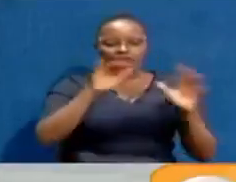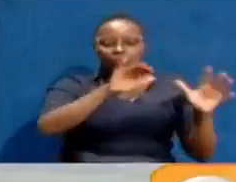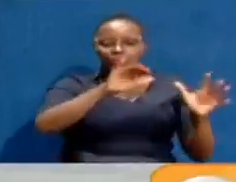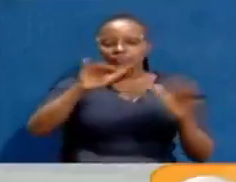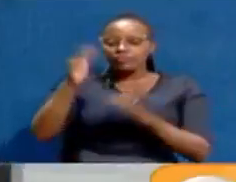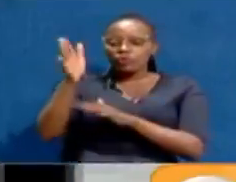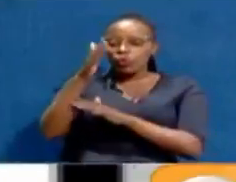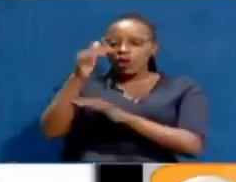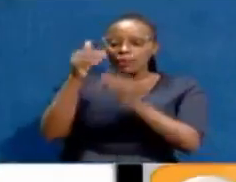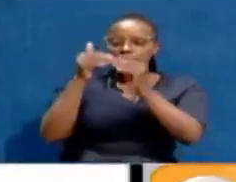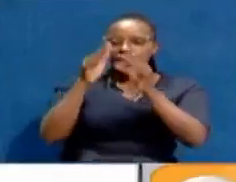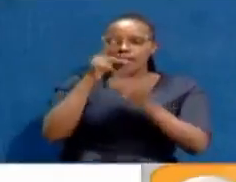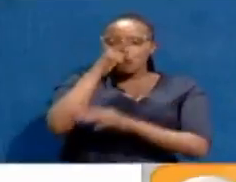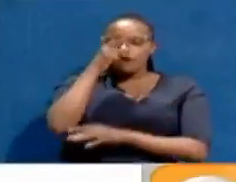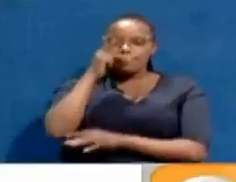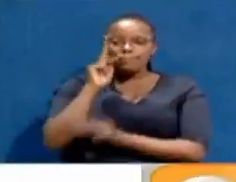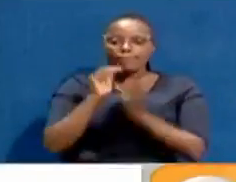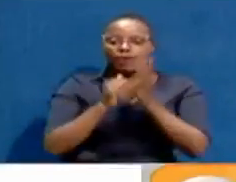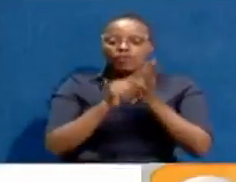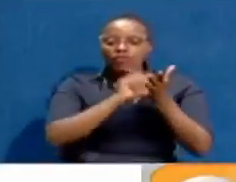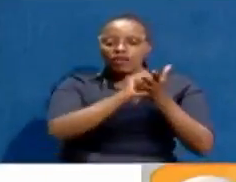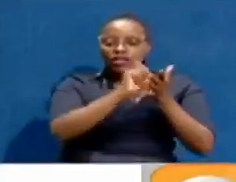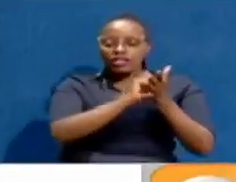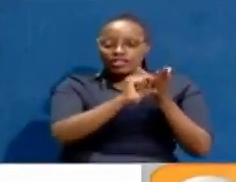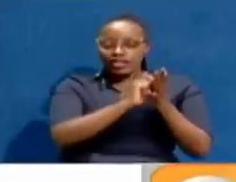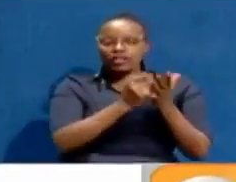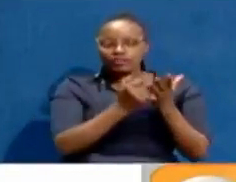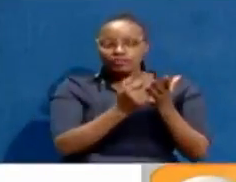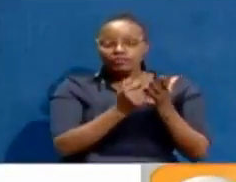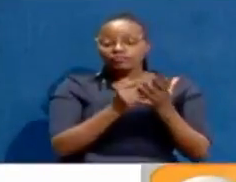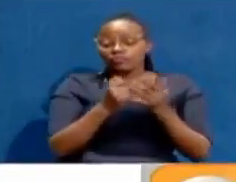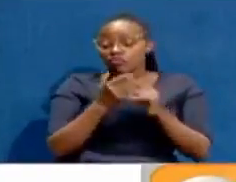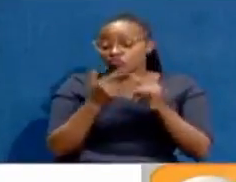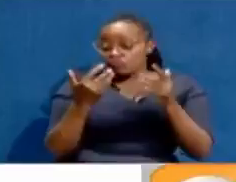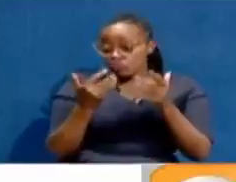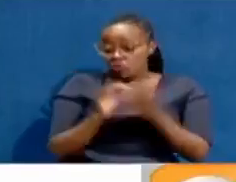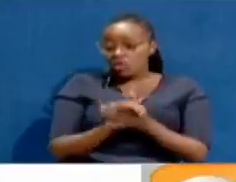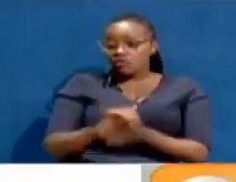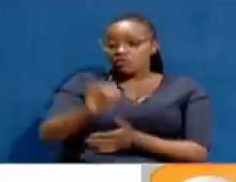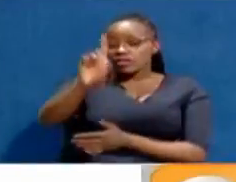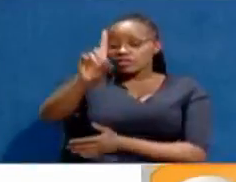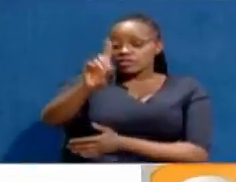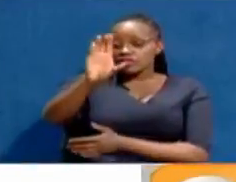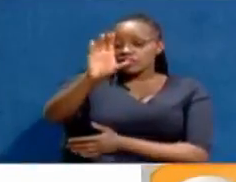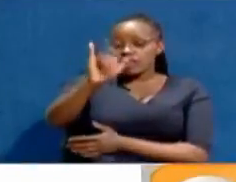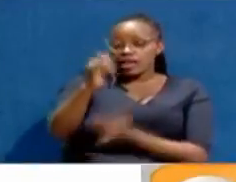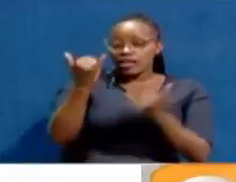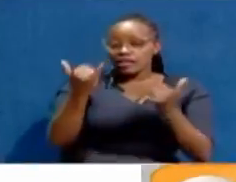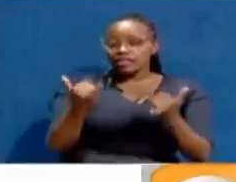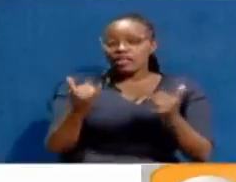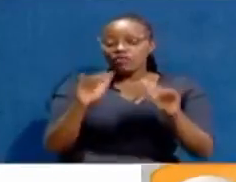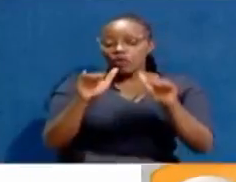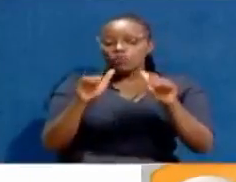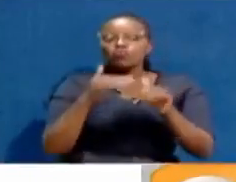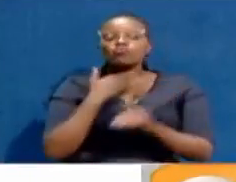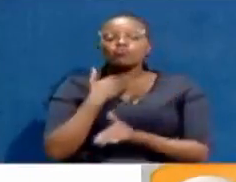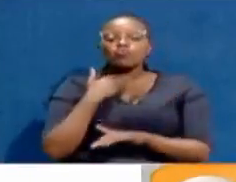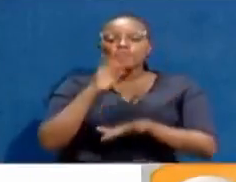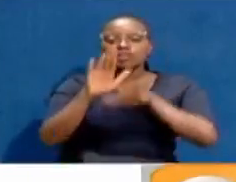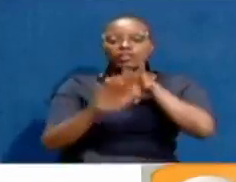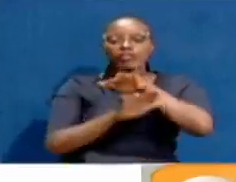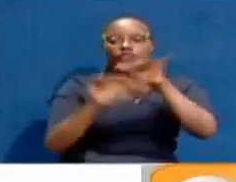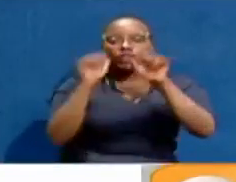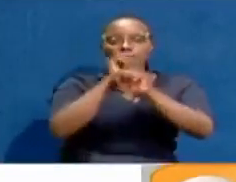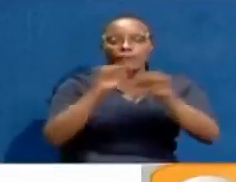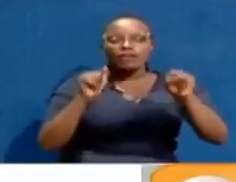Kiongozi wa Wiper Kalonzo Musyoka leo ameandikisha taarifa kwa idara ya upelelezi wa jinai huku sasa akimtaka naibu wa